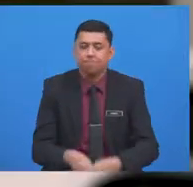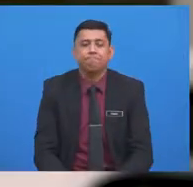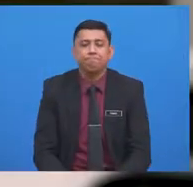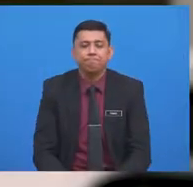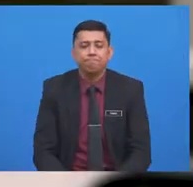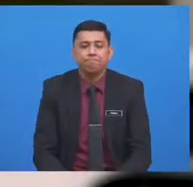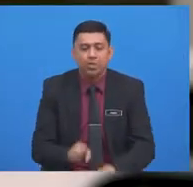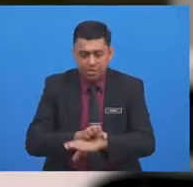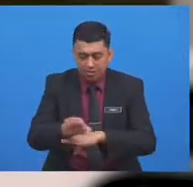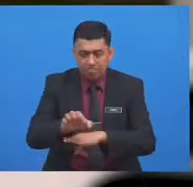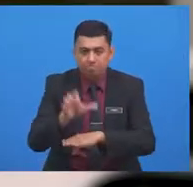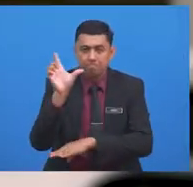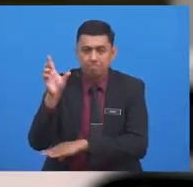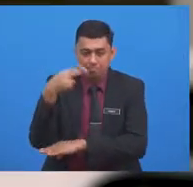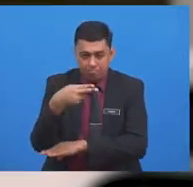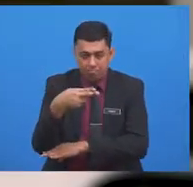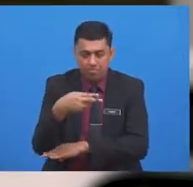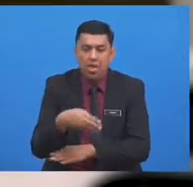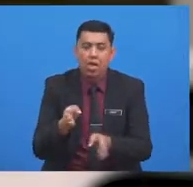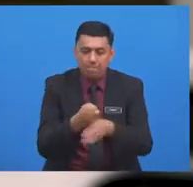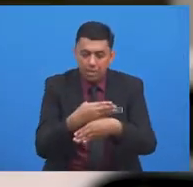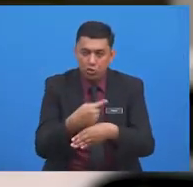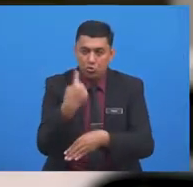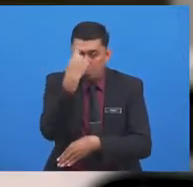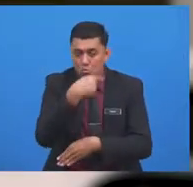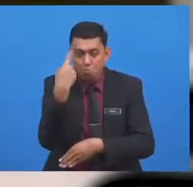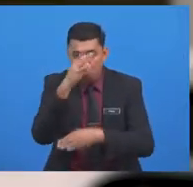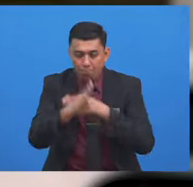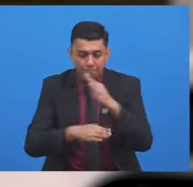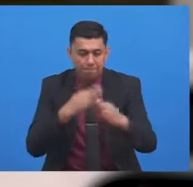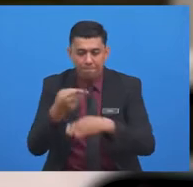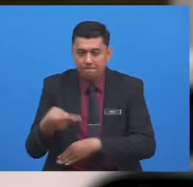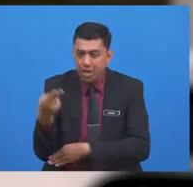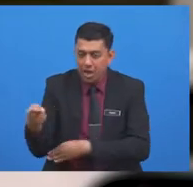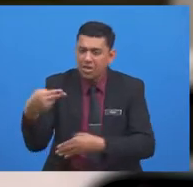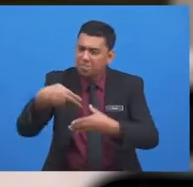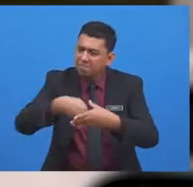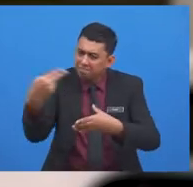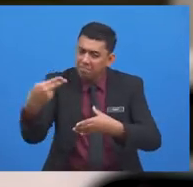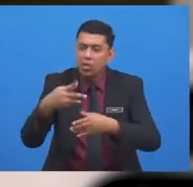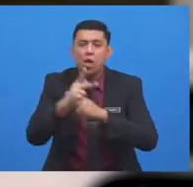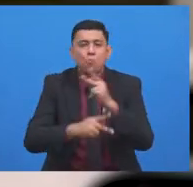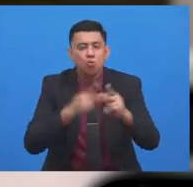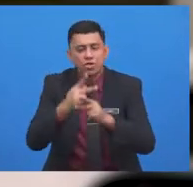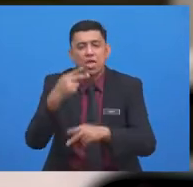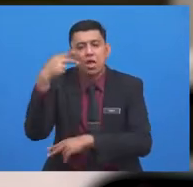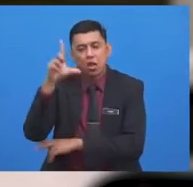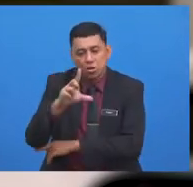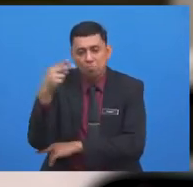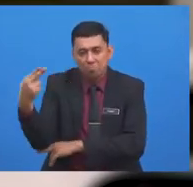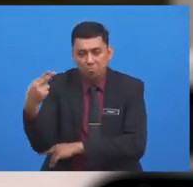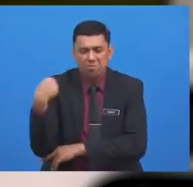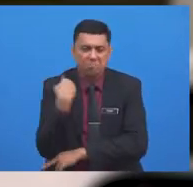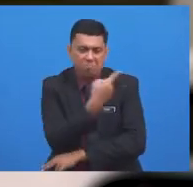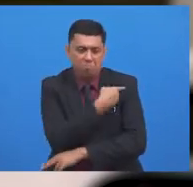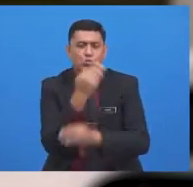Kesan luluh hawa adalah bentuk muka bumi atau bahan yang terhasil daripada proses luluh hawa. Kita